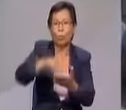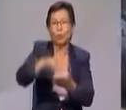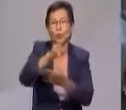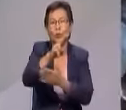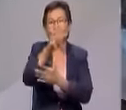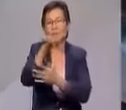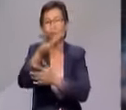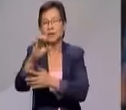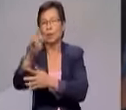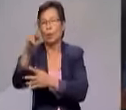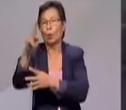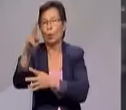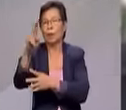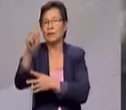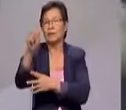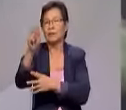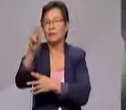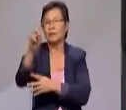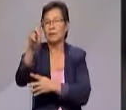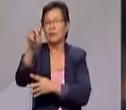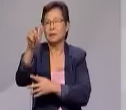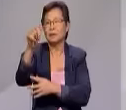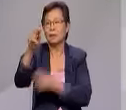UTC Kuantan.